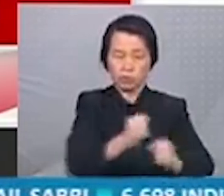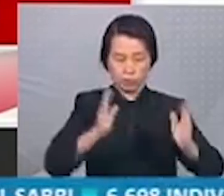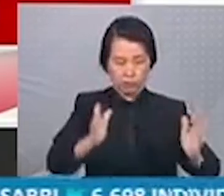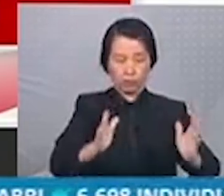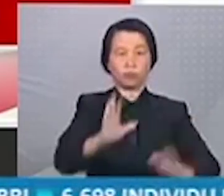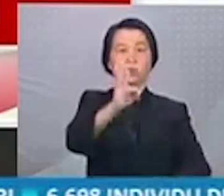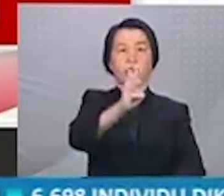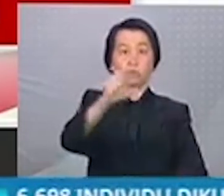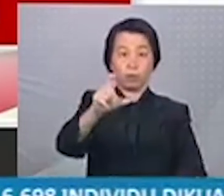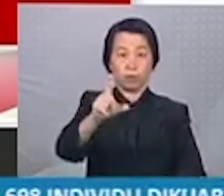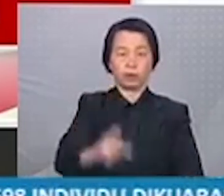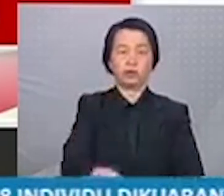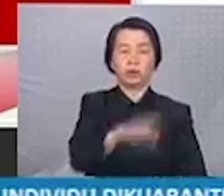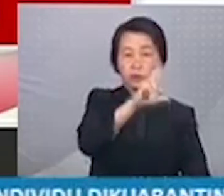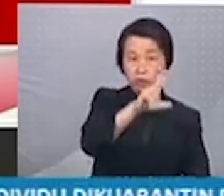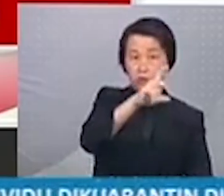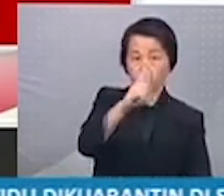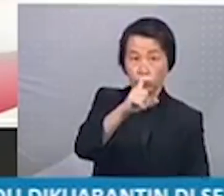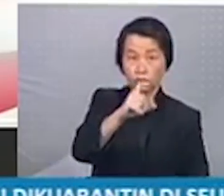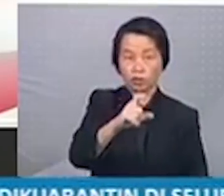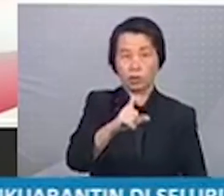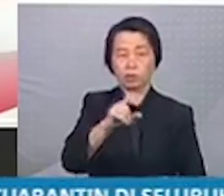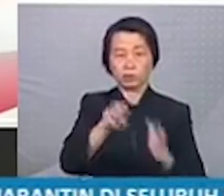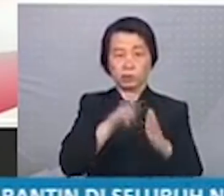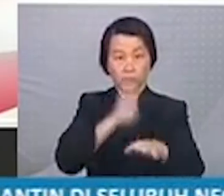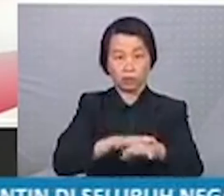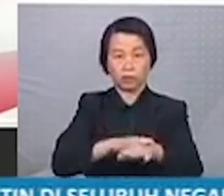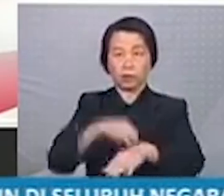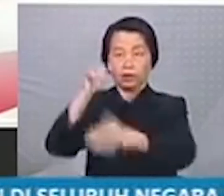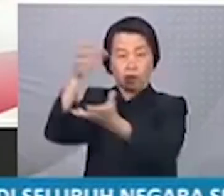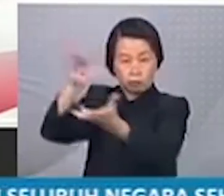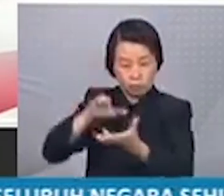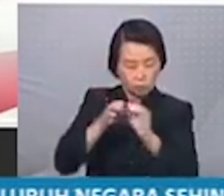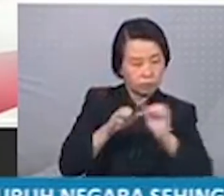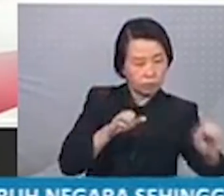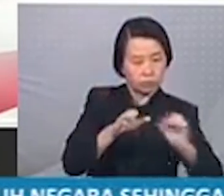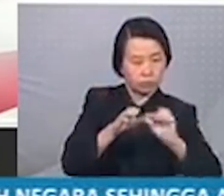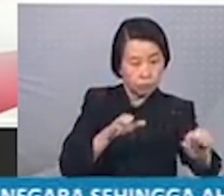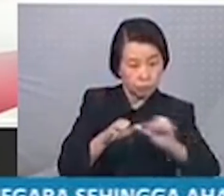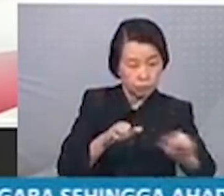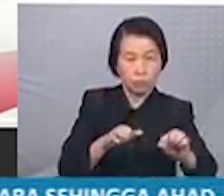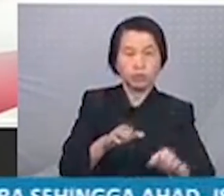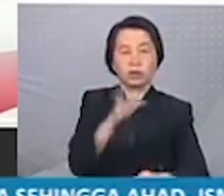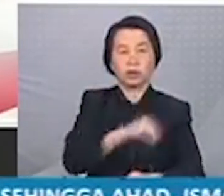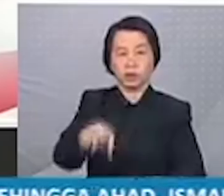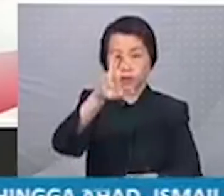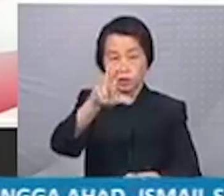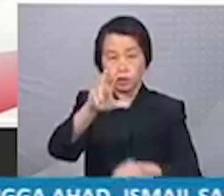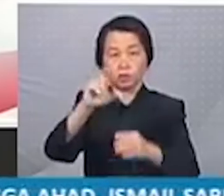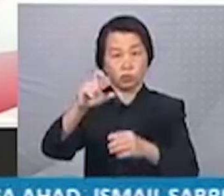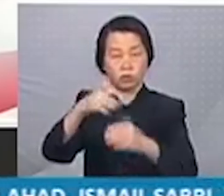dalam tempo tiga bulan semasa menerima subsidi upah dan tiga bulan Selepas itu